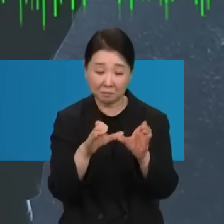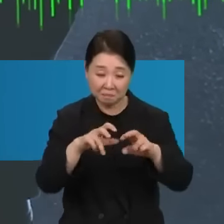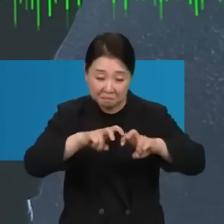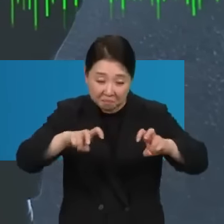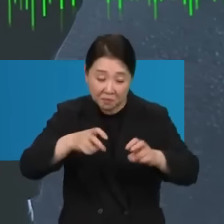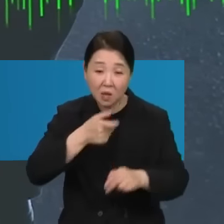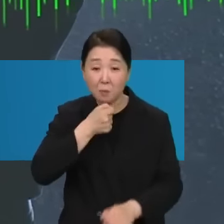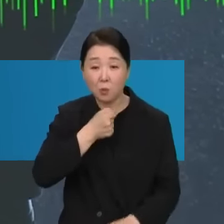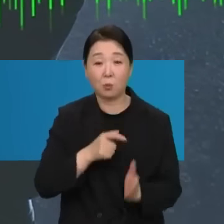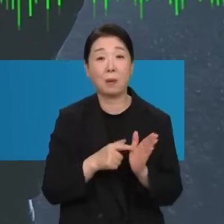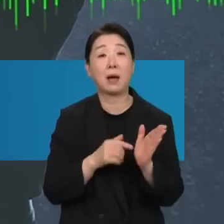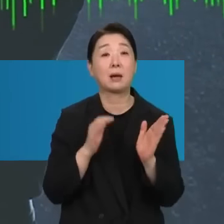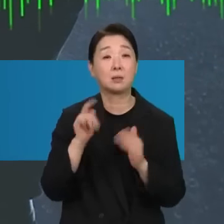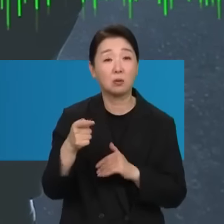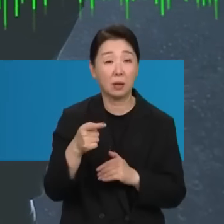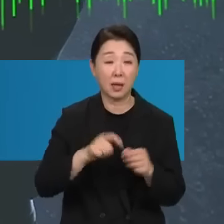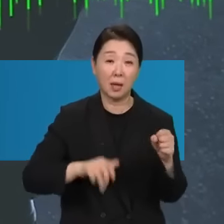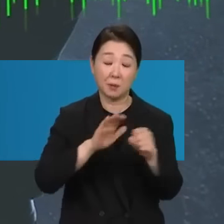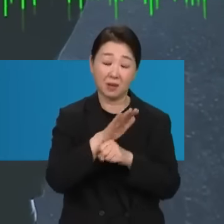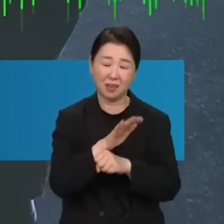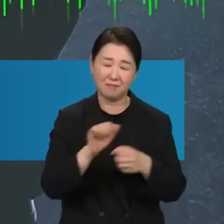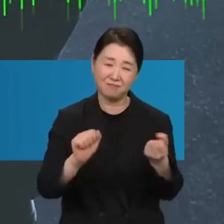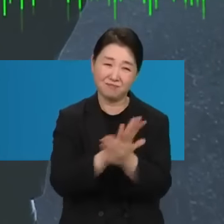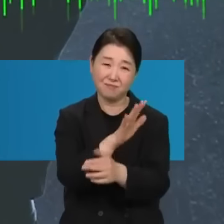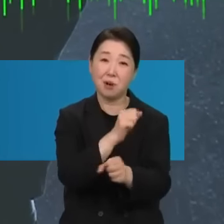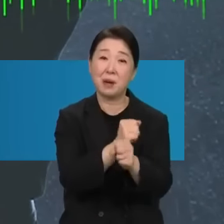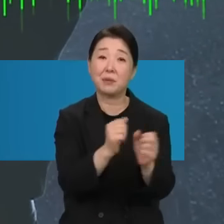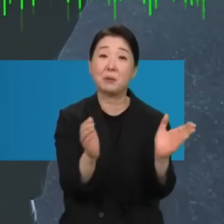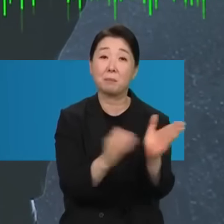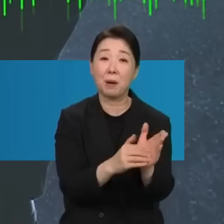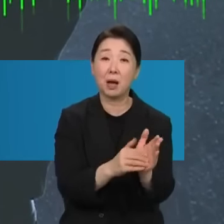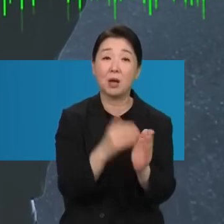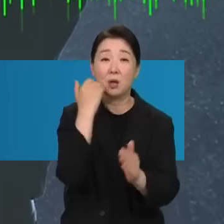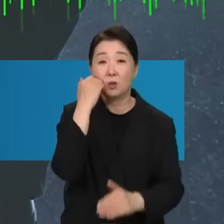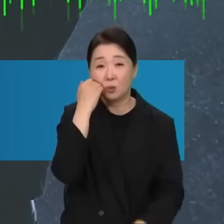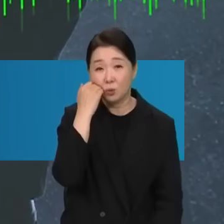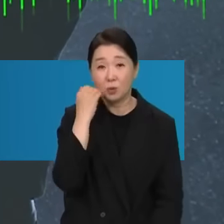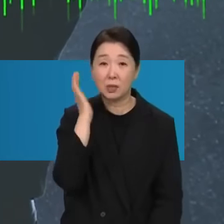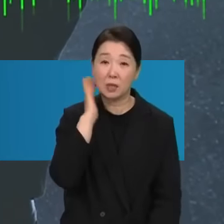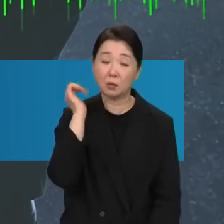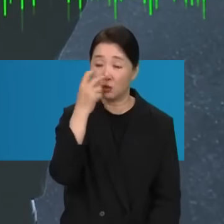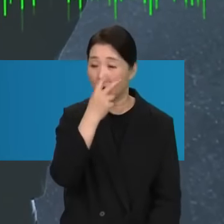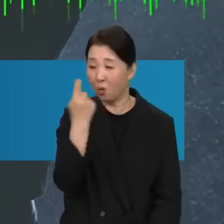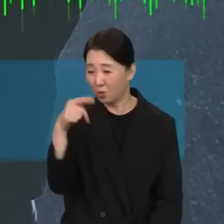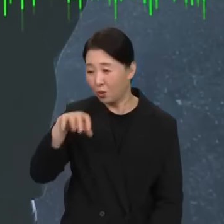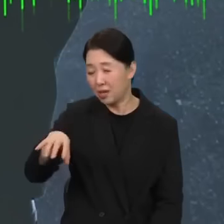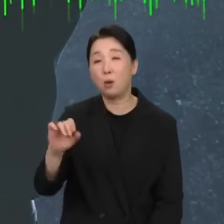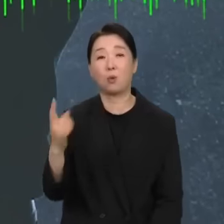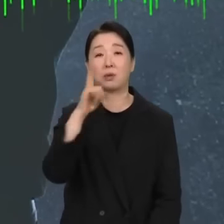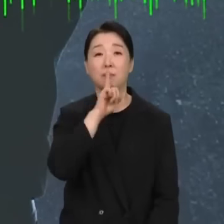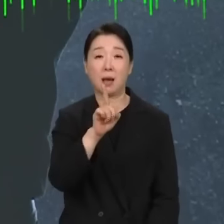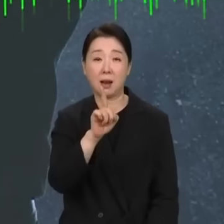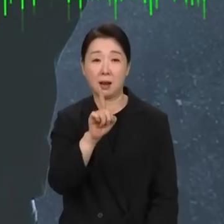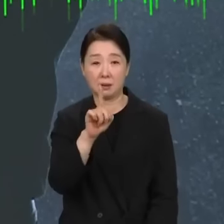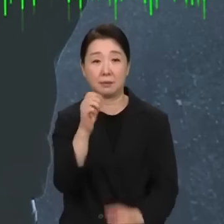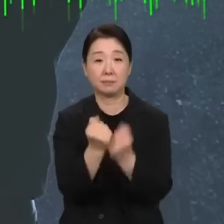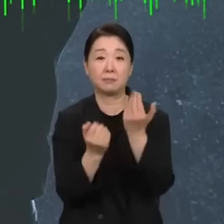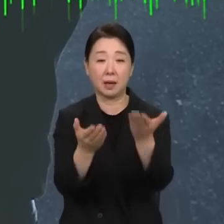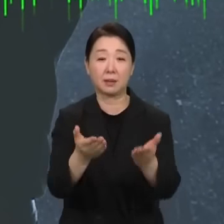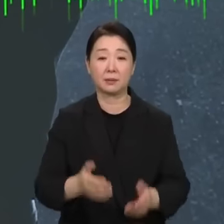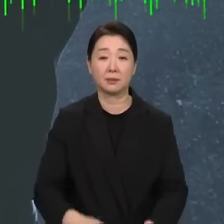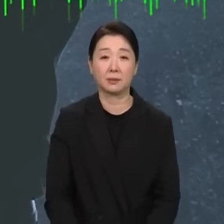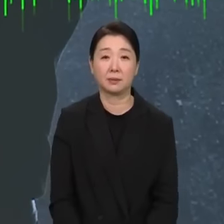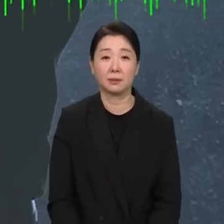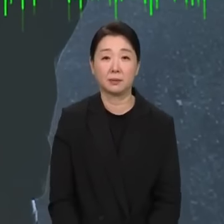뒤에는 해병대를 쑥대밭으로 만든 배경에 대통령실 경호처장이 있다는 취지의 주장도 했습니다. 먼저 김지아 기자의 단독